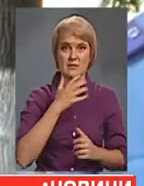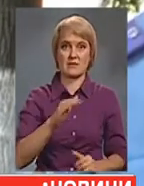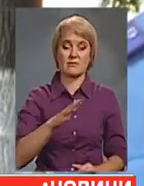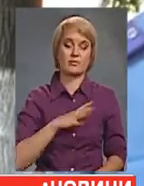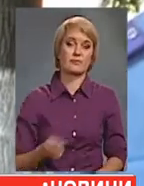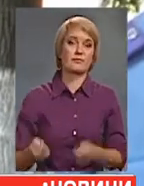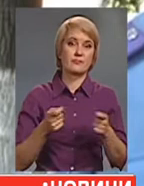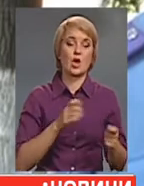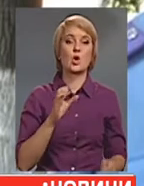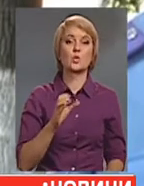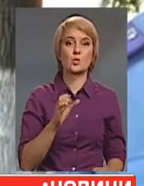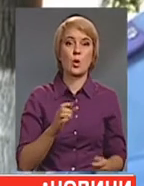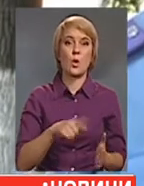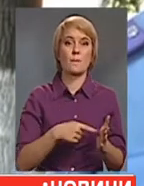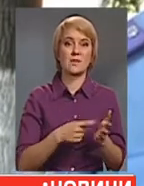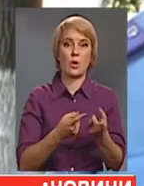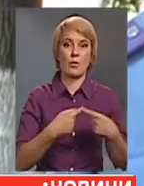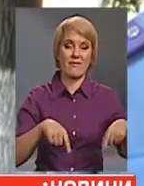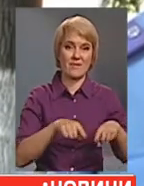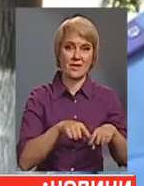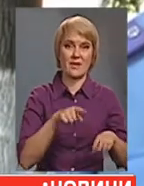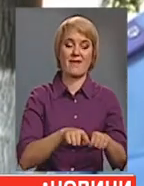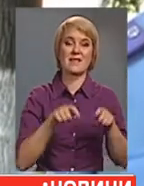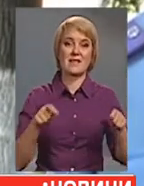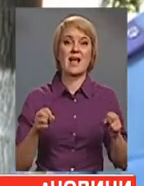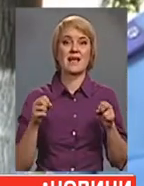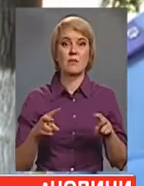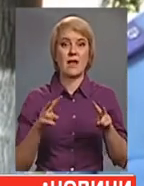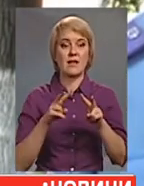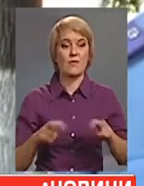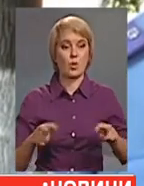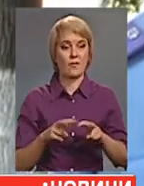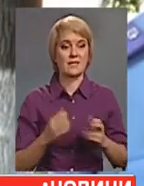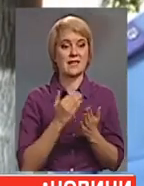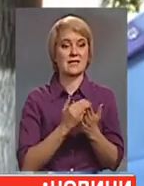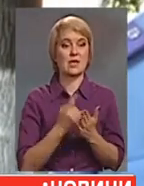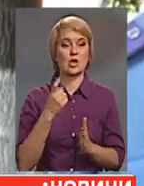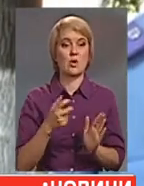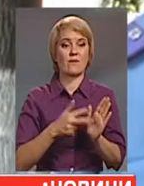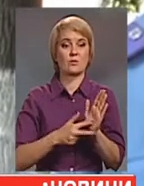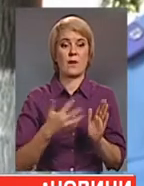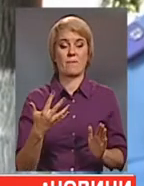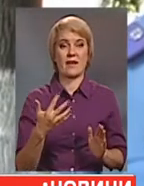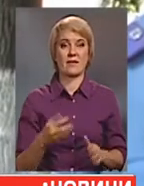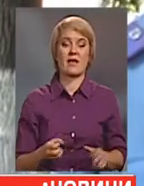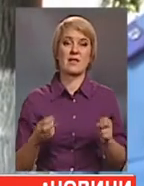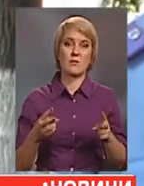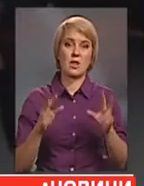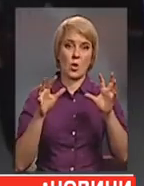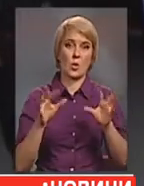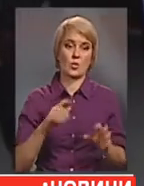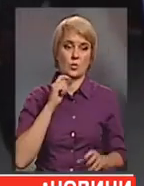був доставлений до Сумського міського відділу, де відкрите кримінальне провадження за статтею 185 Кримінального кодексу